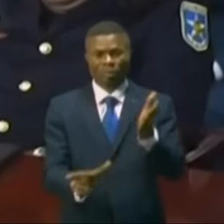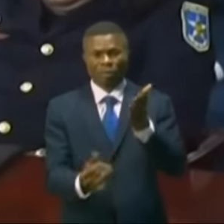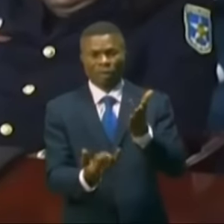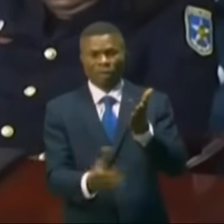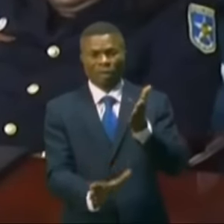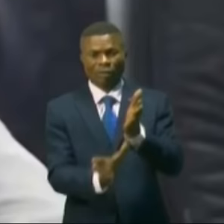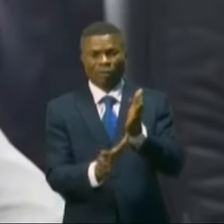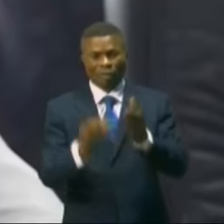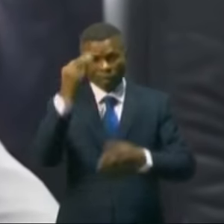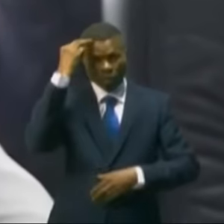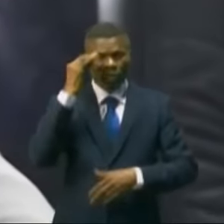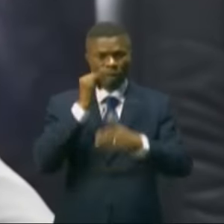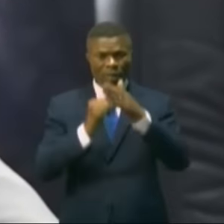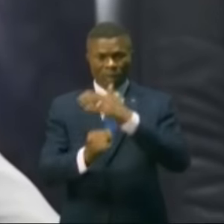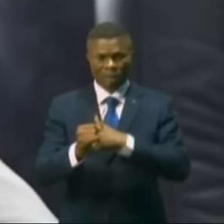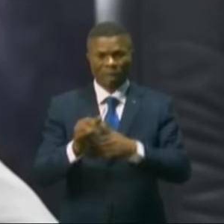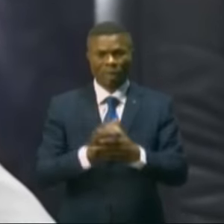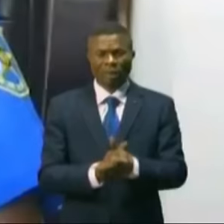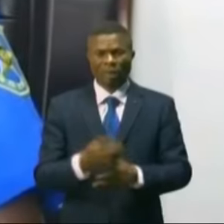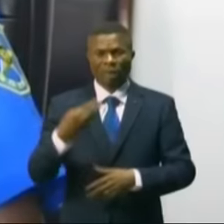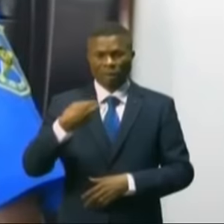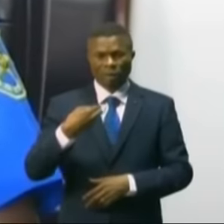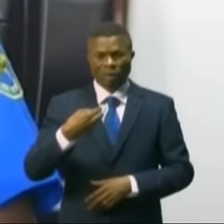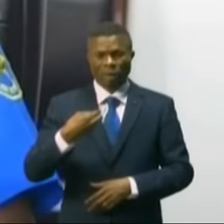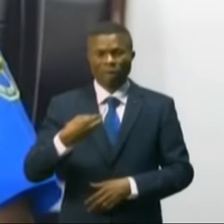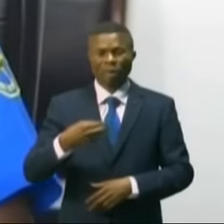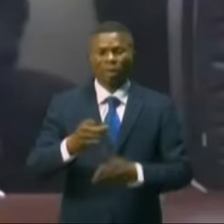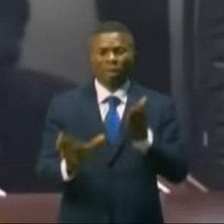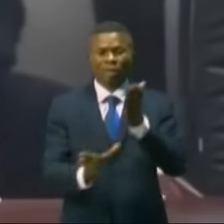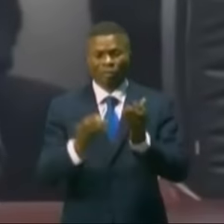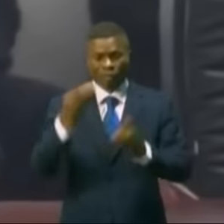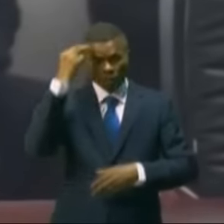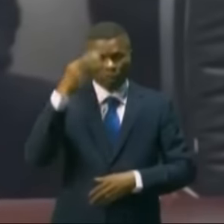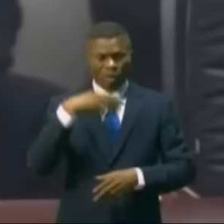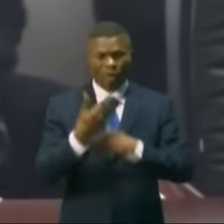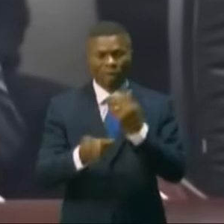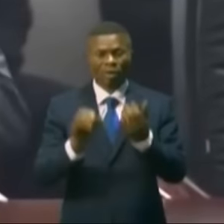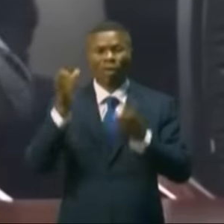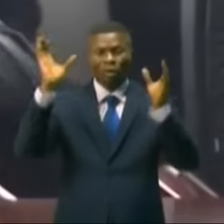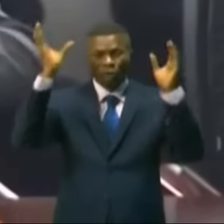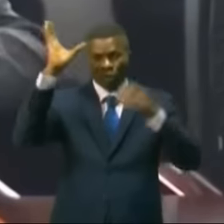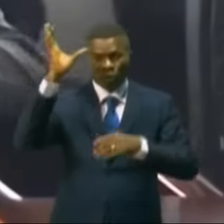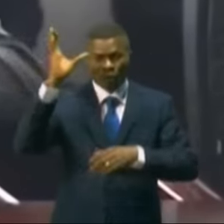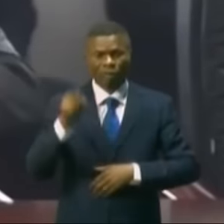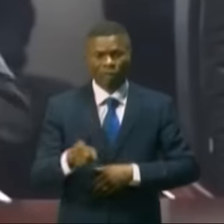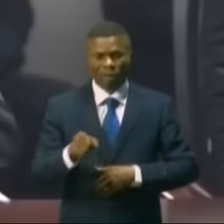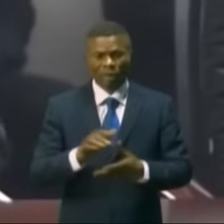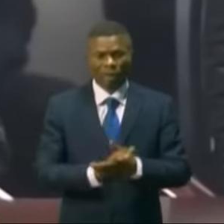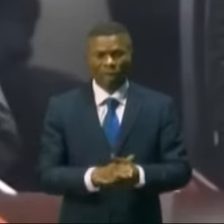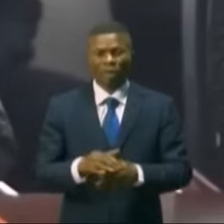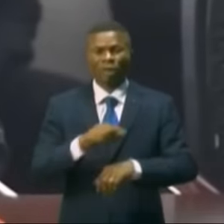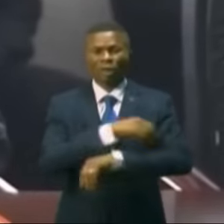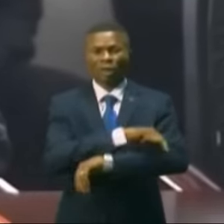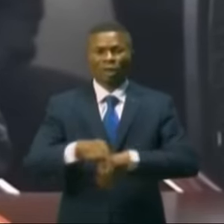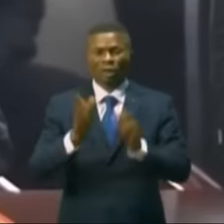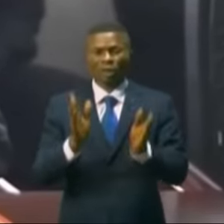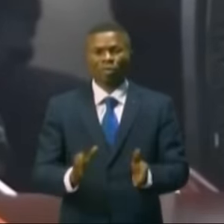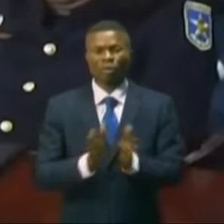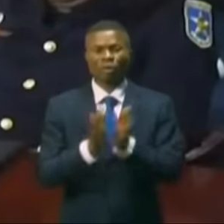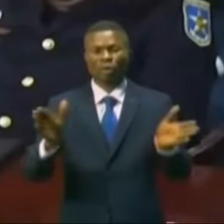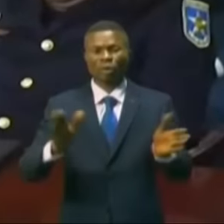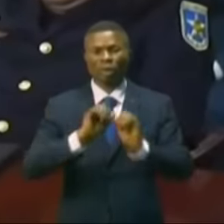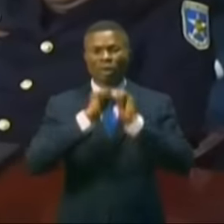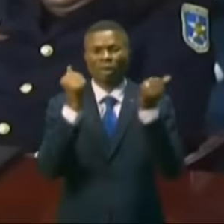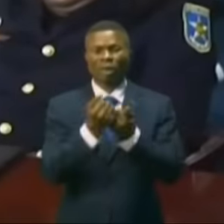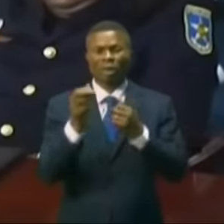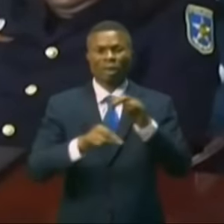de l'Intérieur, Eugénie Tchala, le vice-ministre des Affaires coutumières, Jean-Baptiste Emoami, l'administrateur général de l'Agence nationale